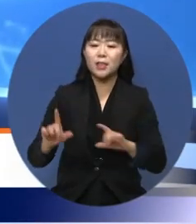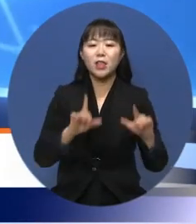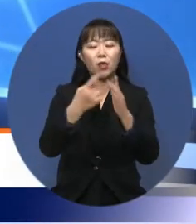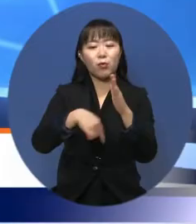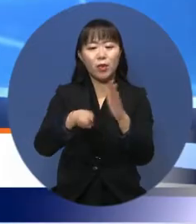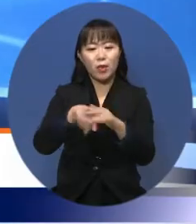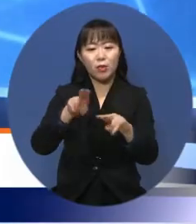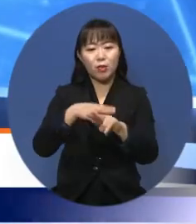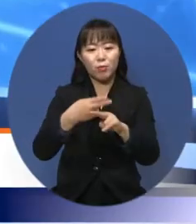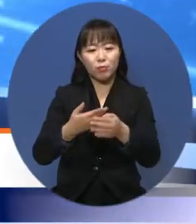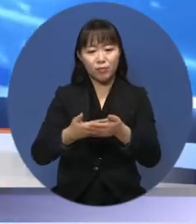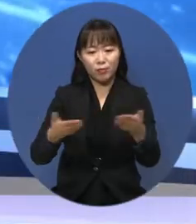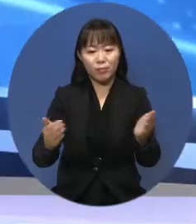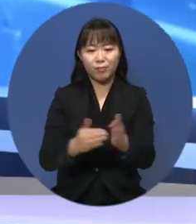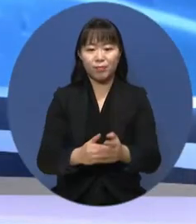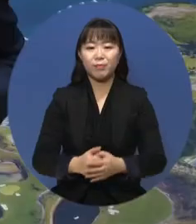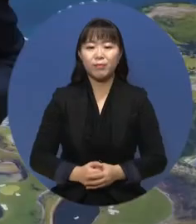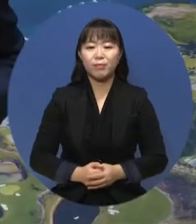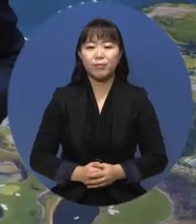성품을 전달했습니다